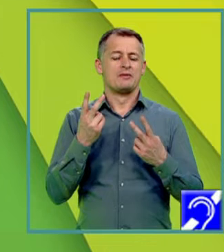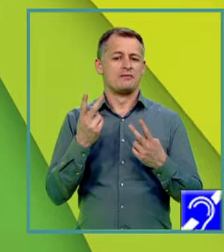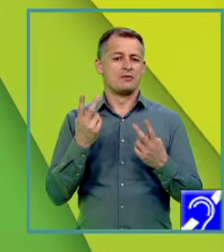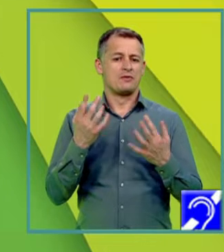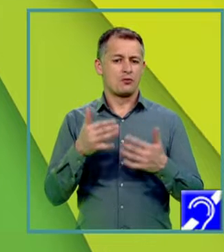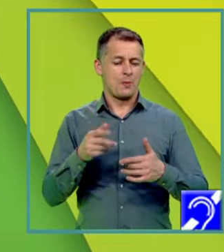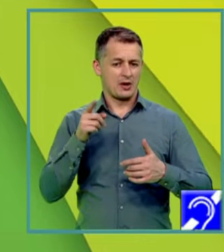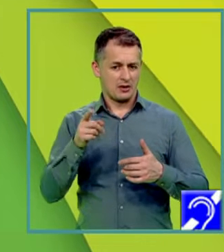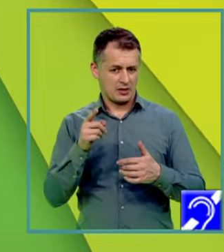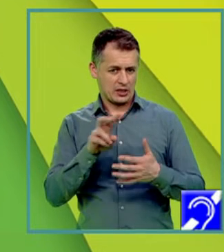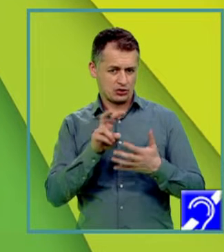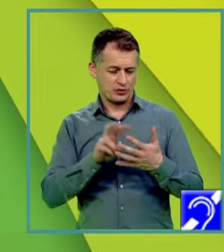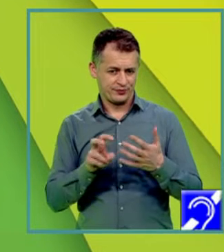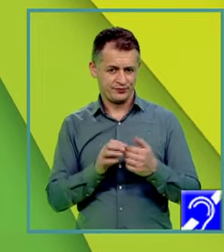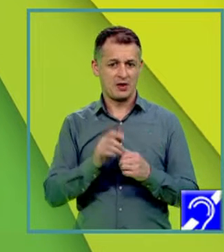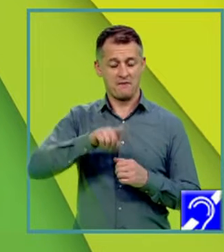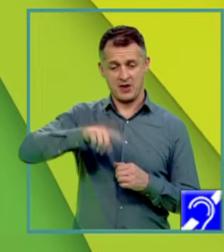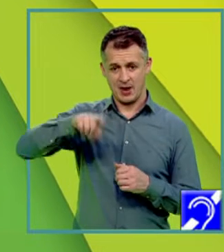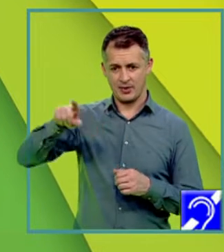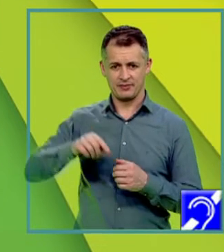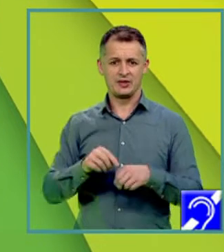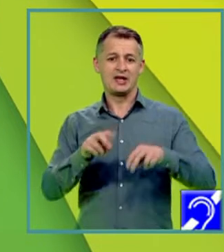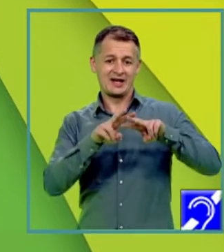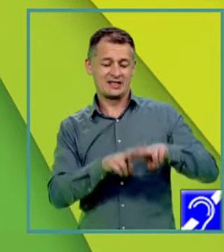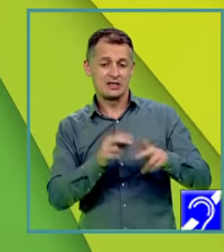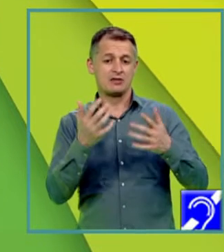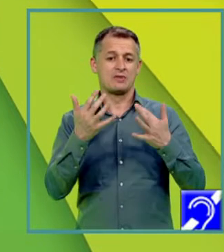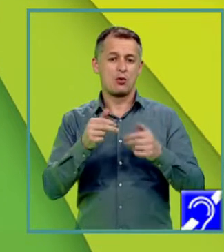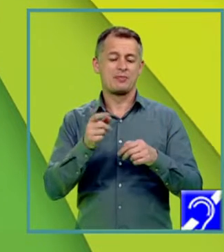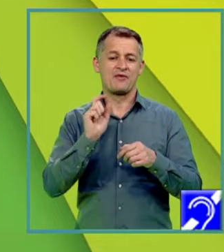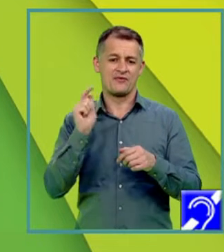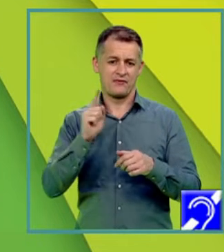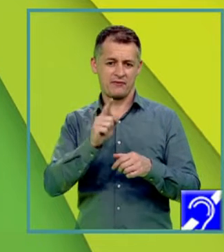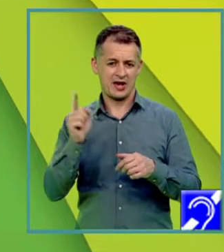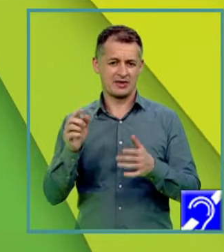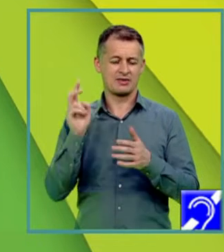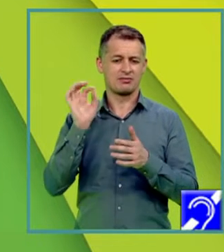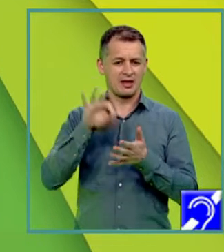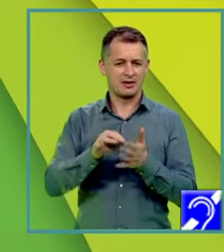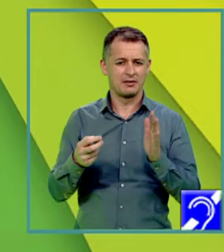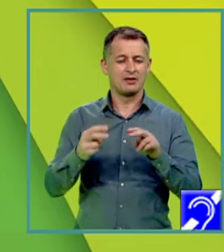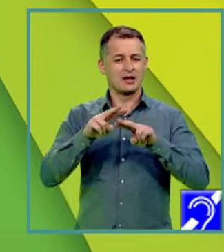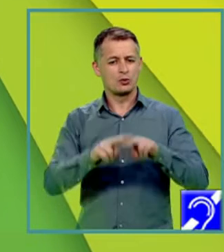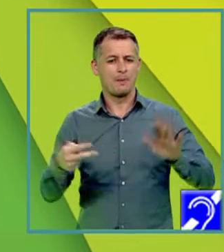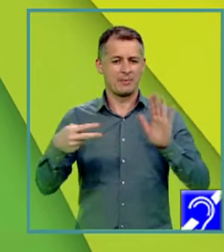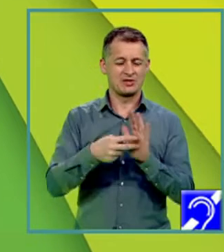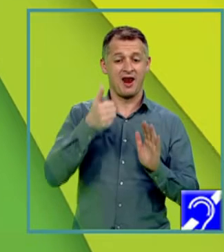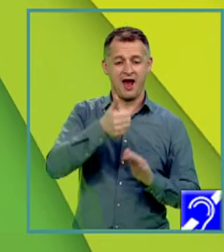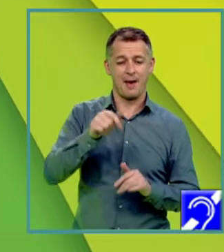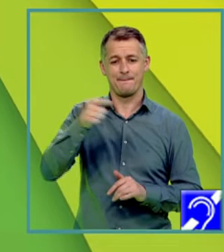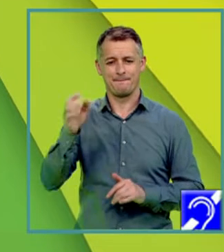inițiale în variabila rest vom calcula de fiecare dată restul împărțirii lui a la b